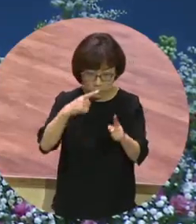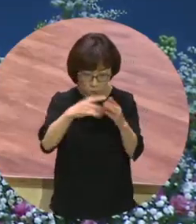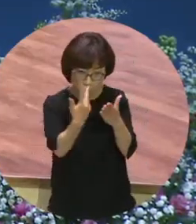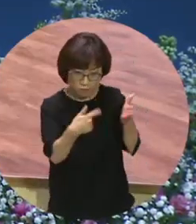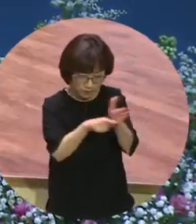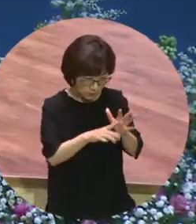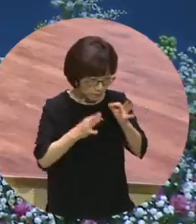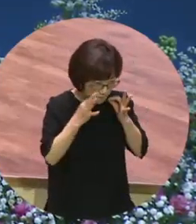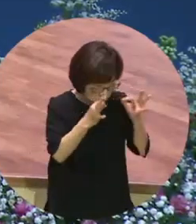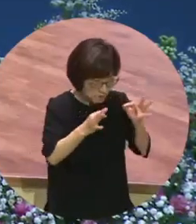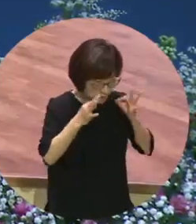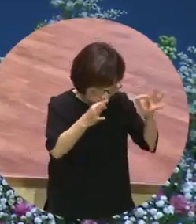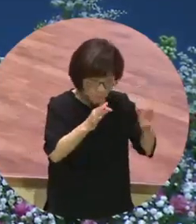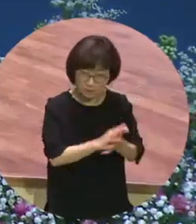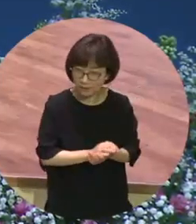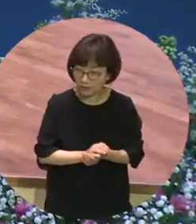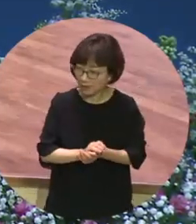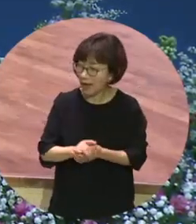공각적 깨가지고 그냥.